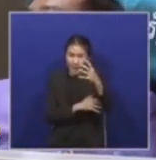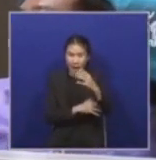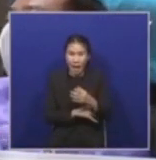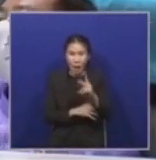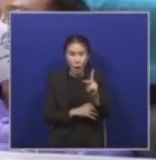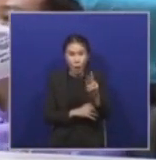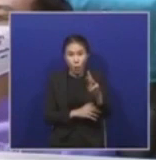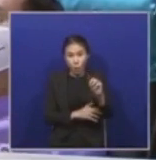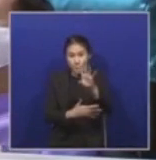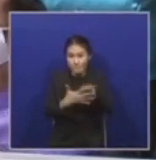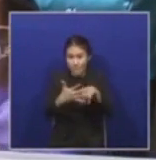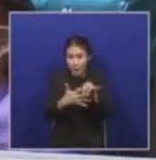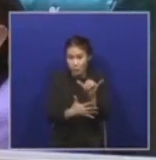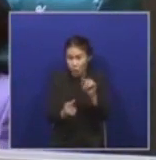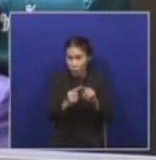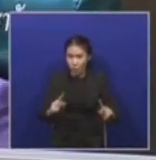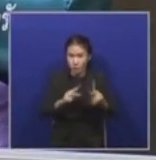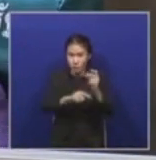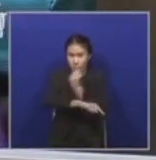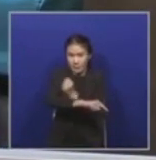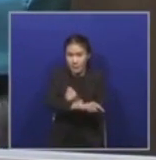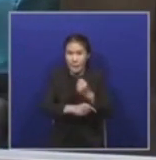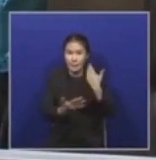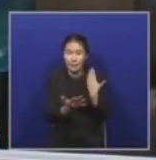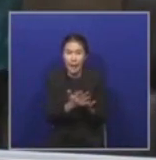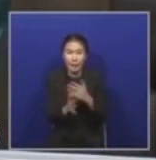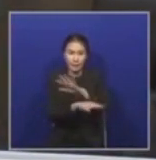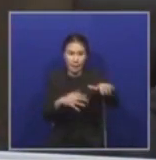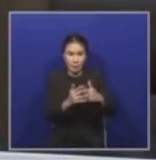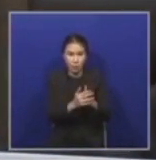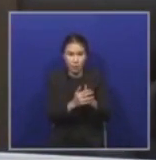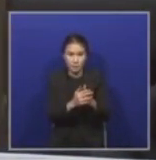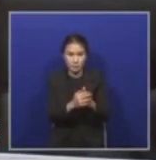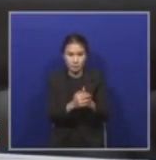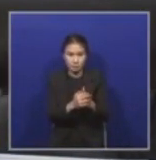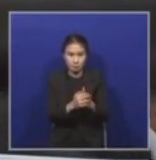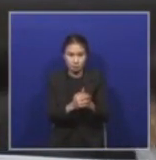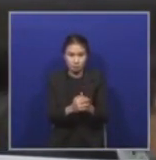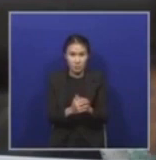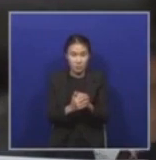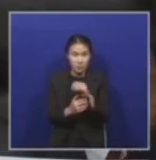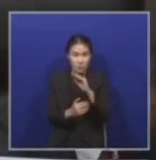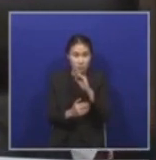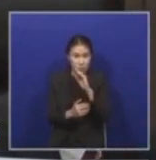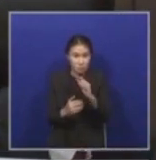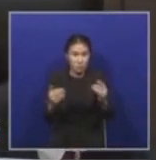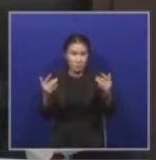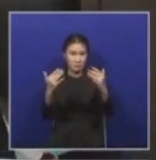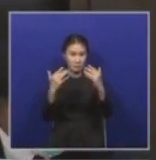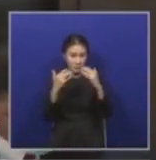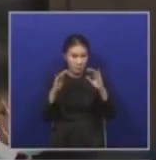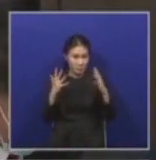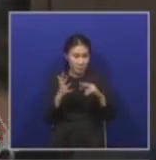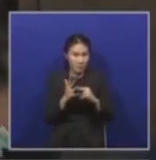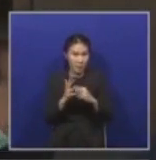ตัดยุทธศาสตร์แรงงานด้านการค้ามนุษย์ไปเป็นเงินทั้งสิ้นนี่เหนื่อยนะค่าแอร์สภายังไม่พอเลยนะครับ